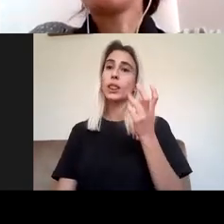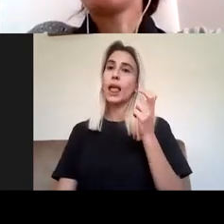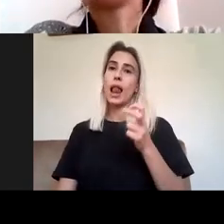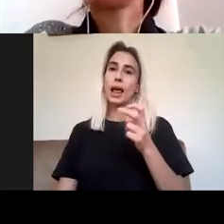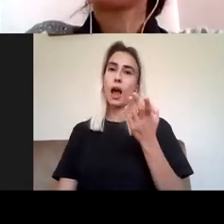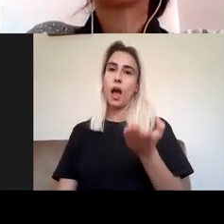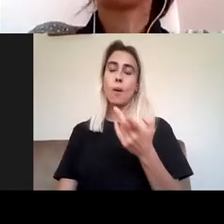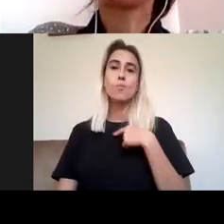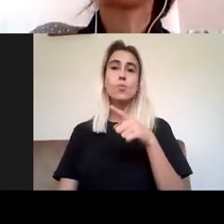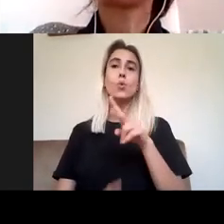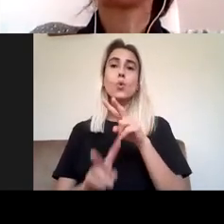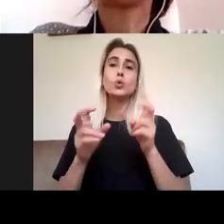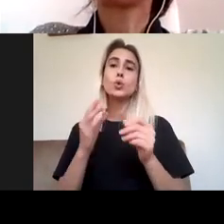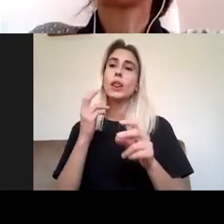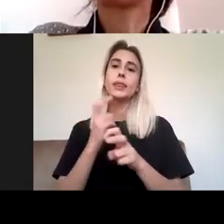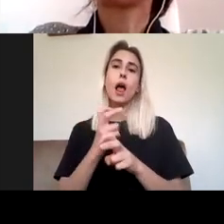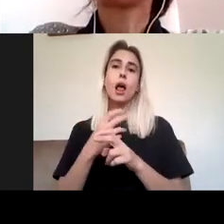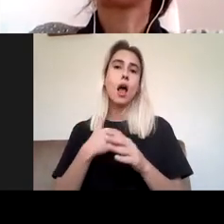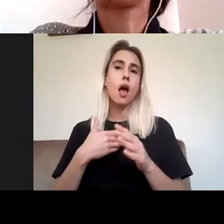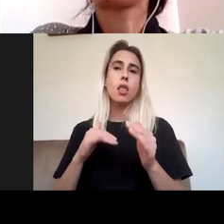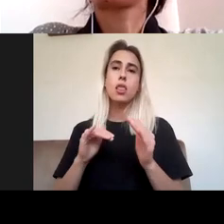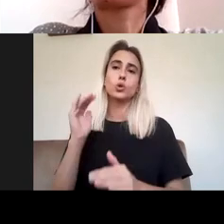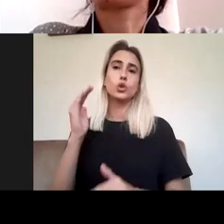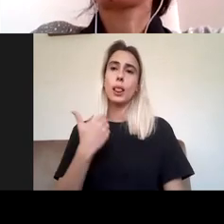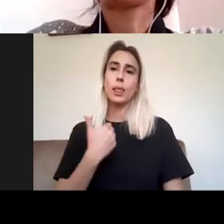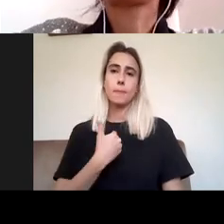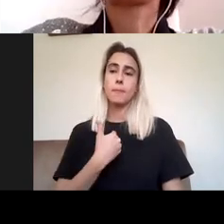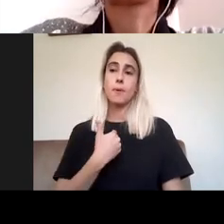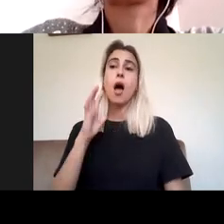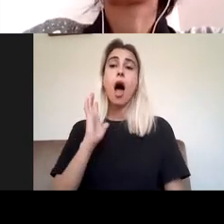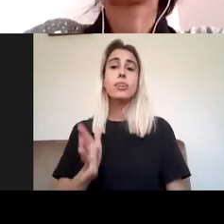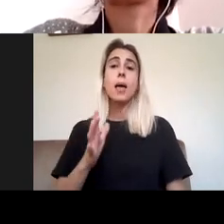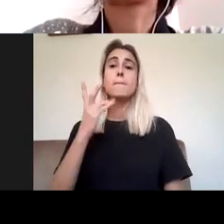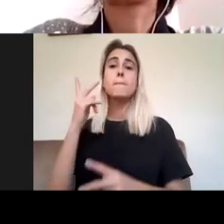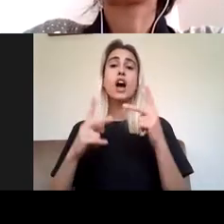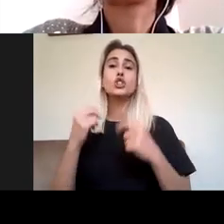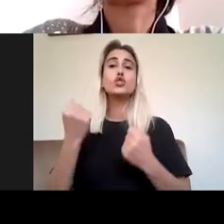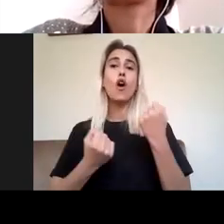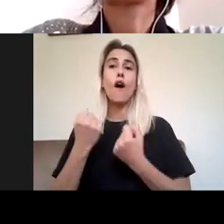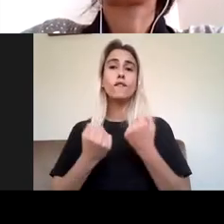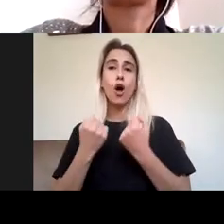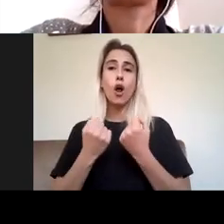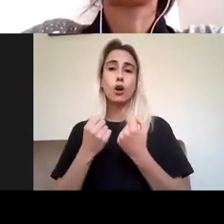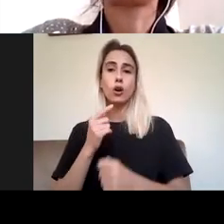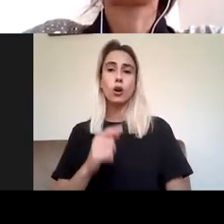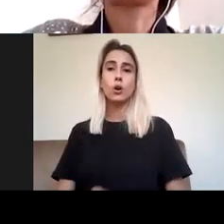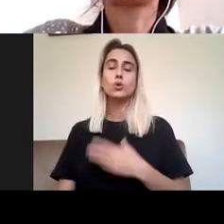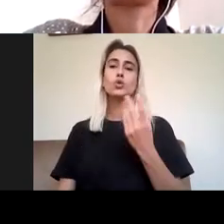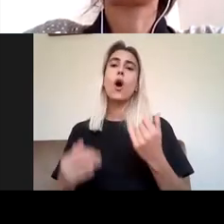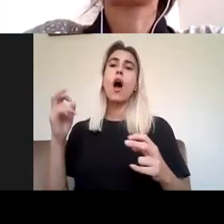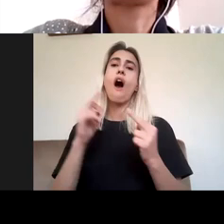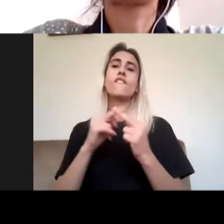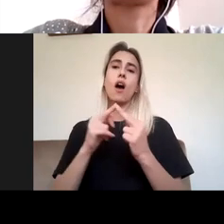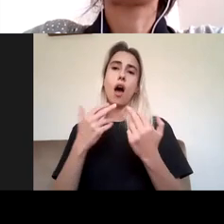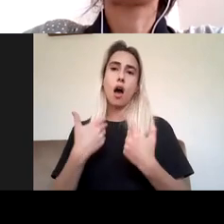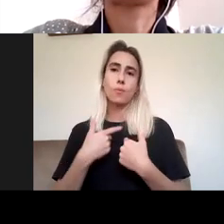bu konuda çok büyük tehlikeler atlattım. Hatta bazı şoförlerle çok büyük kavgalar ettim yani